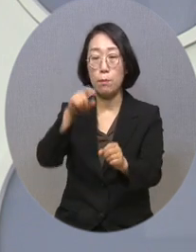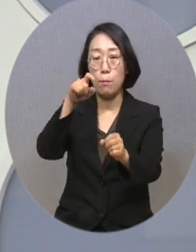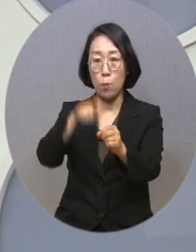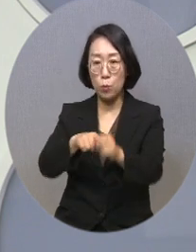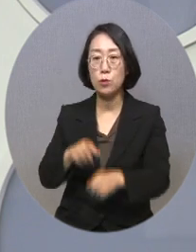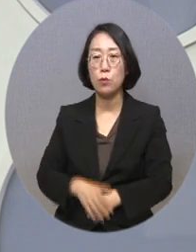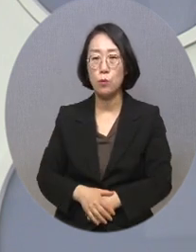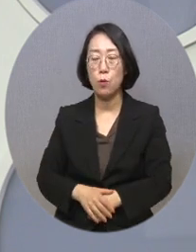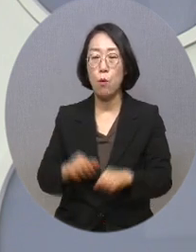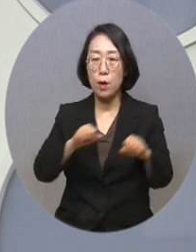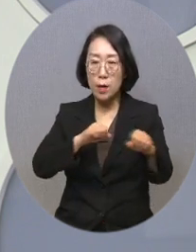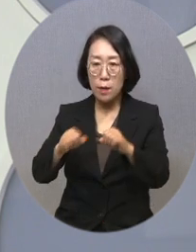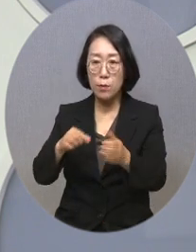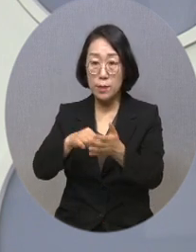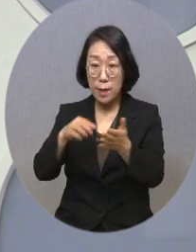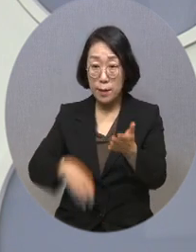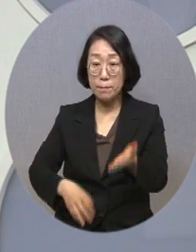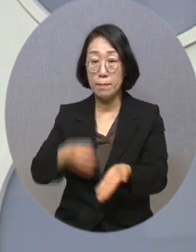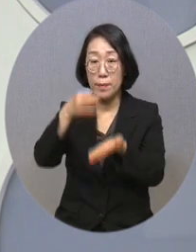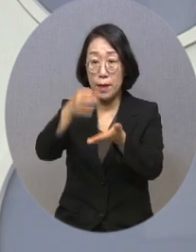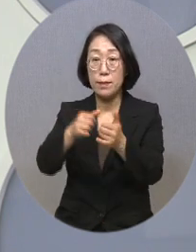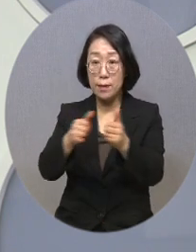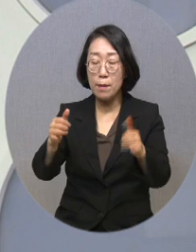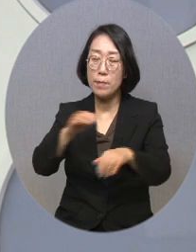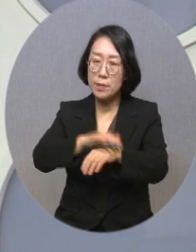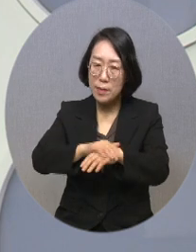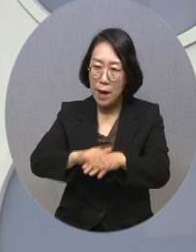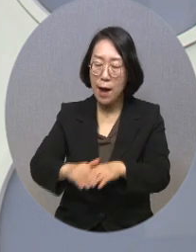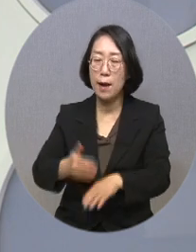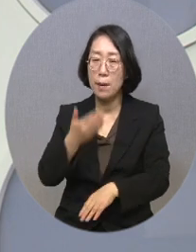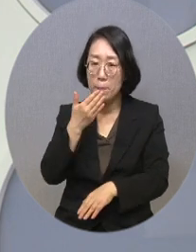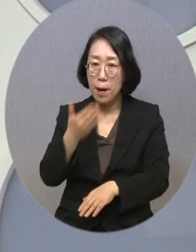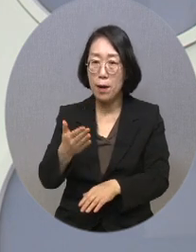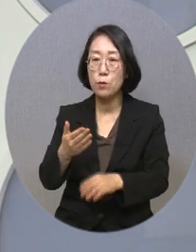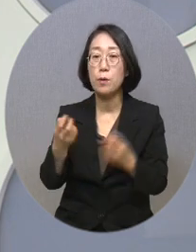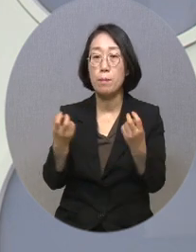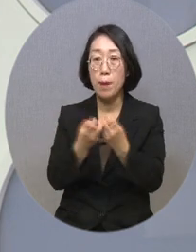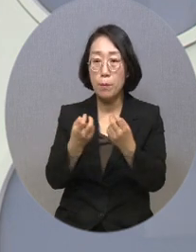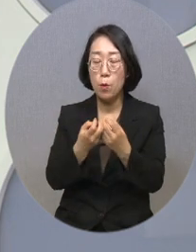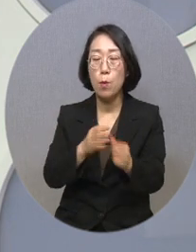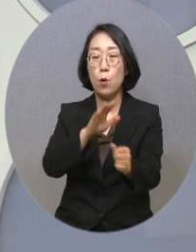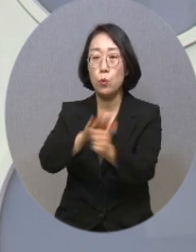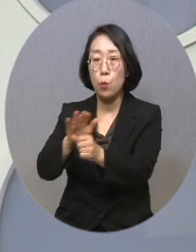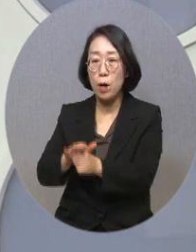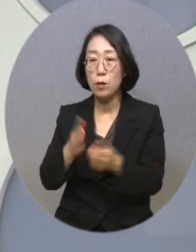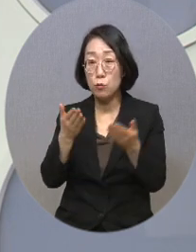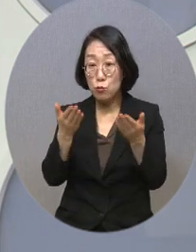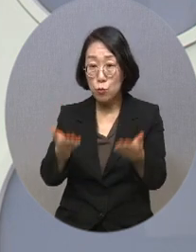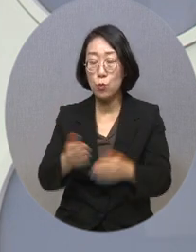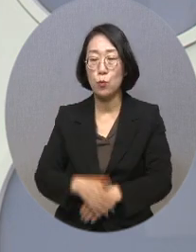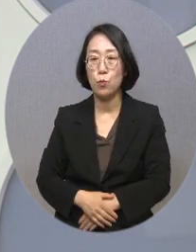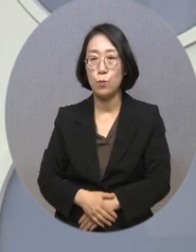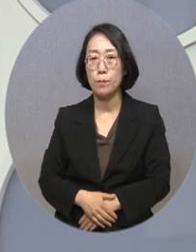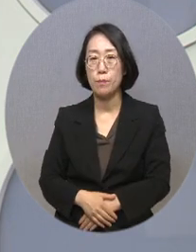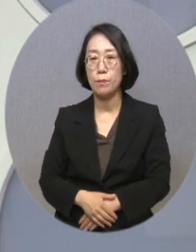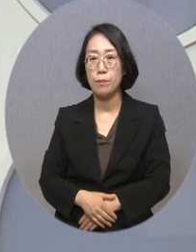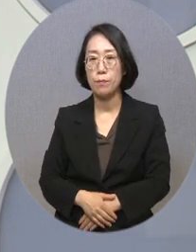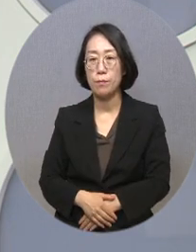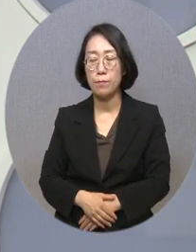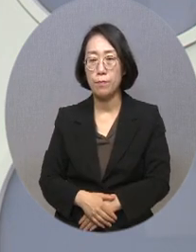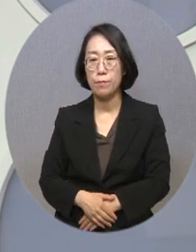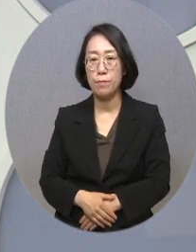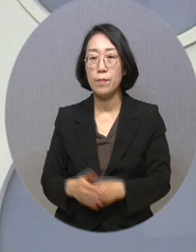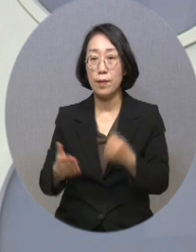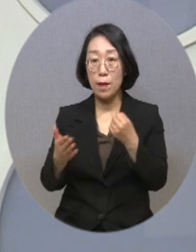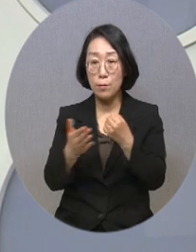일들을 하고 납세자들이 잘 되도록 도와주는 그런 멘토 역할을 하고 있는 세무사들이기